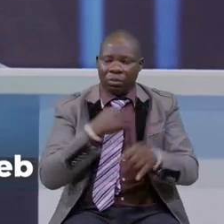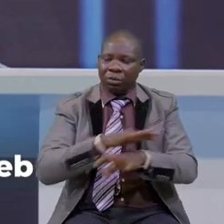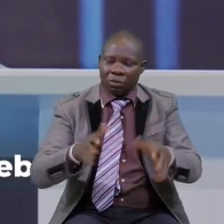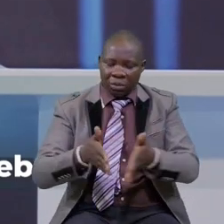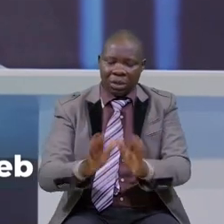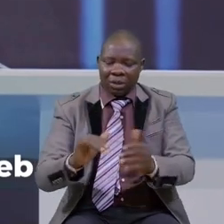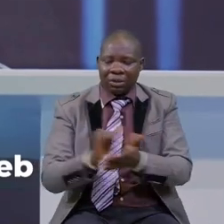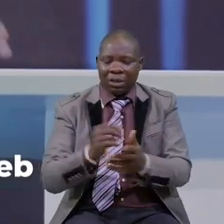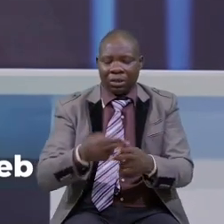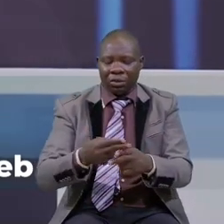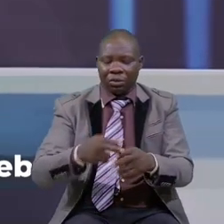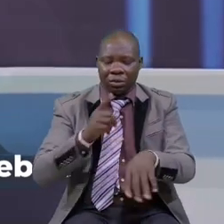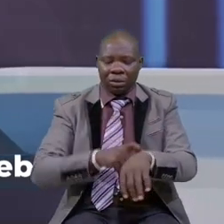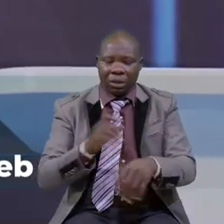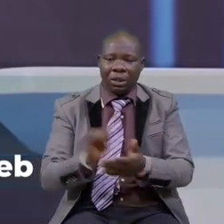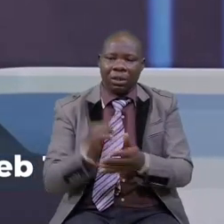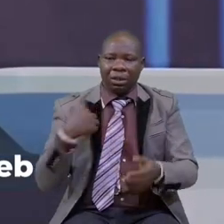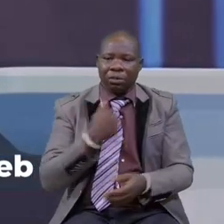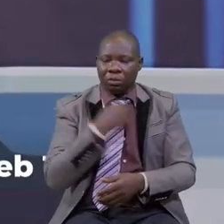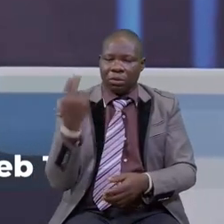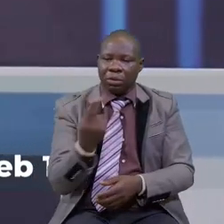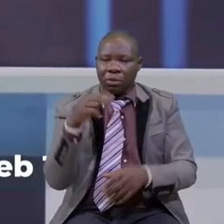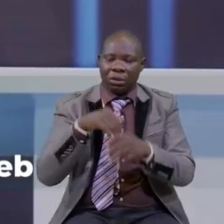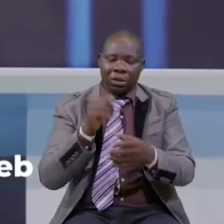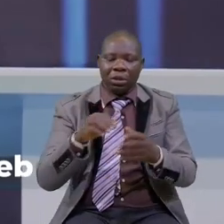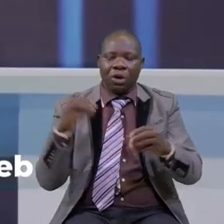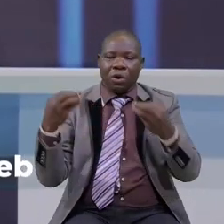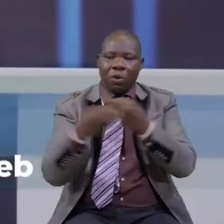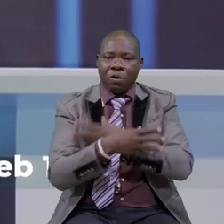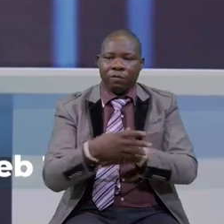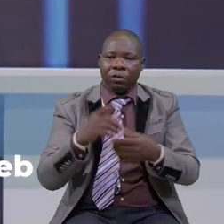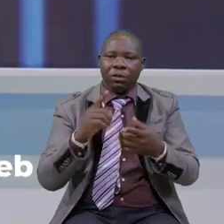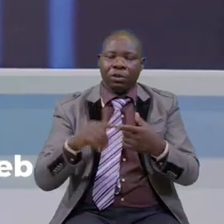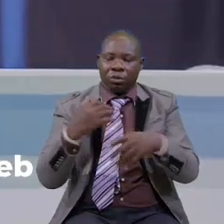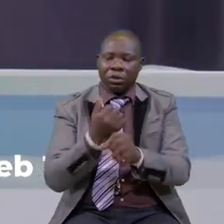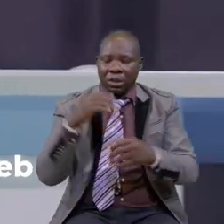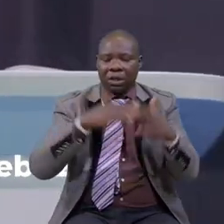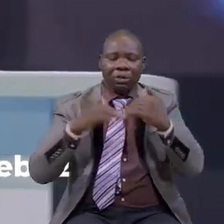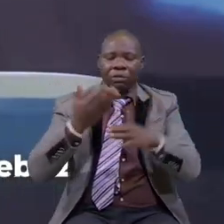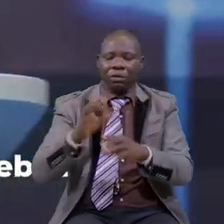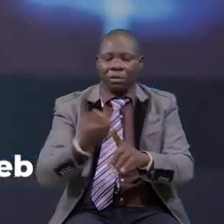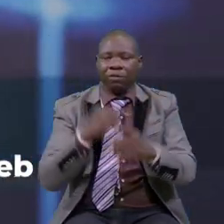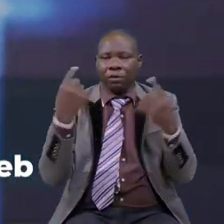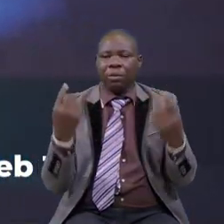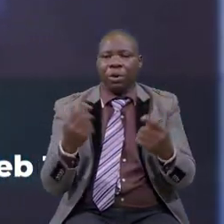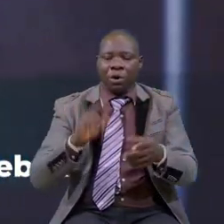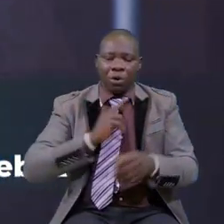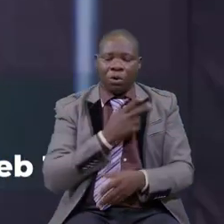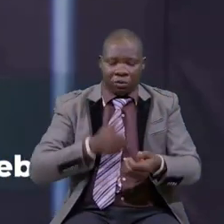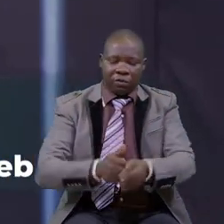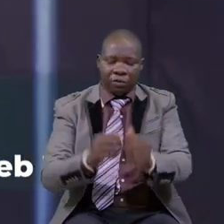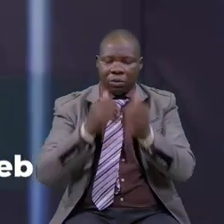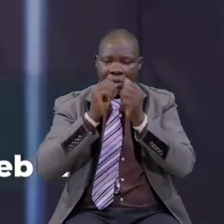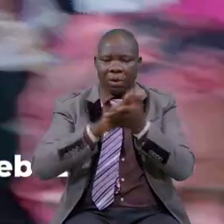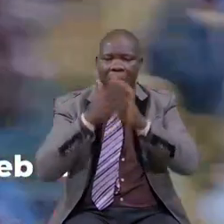pas à ce temps bref que nous passons au bureau, dans la société, de nous arracher le ciel. Recherchez la paix avec tous.